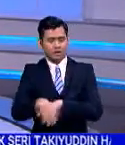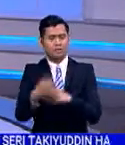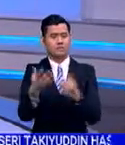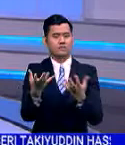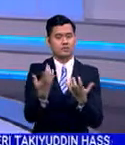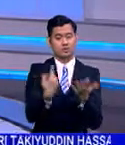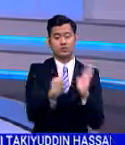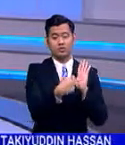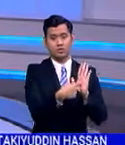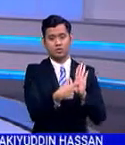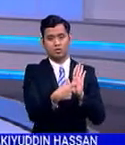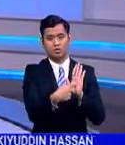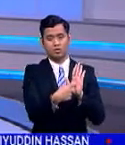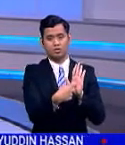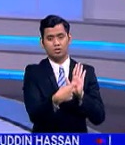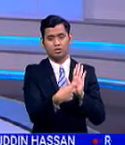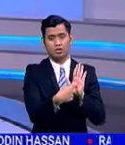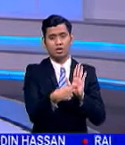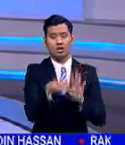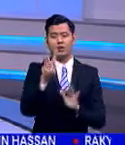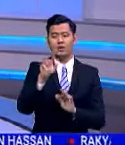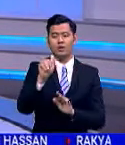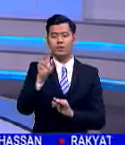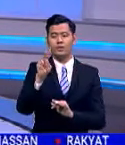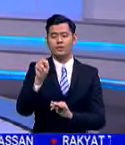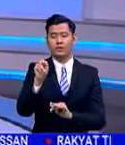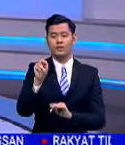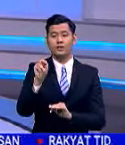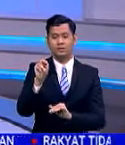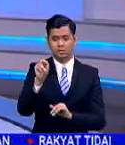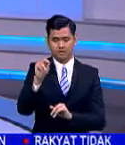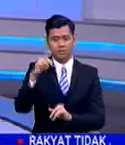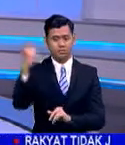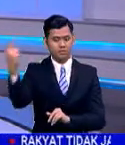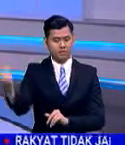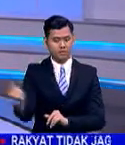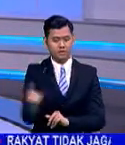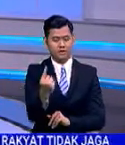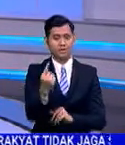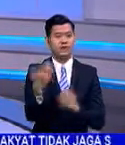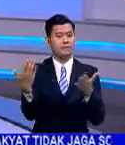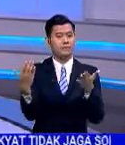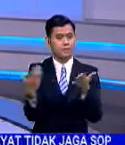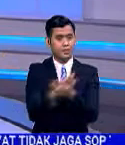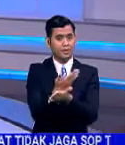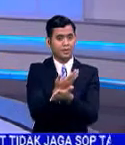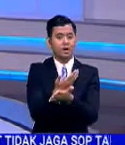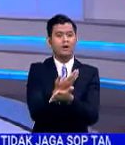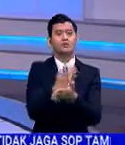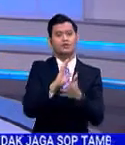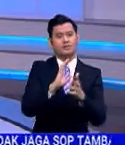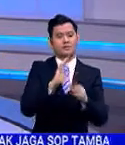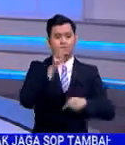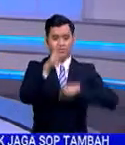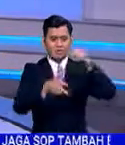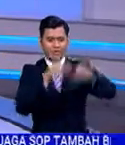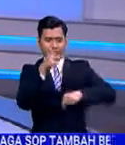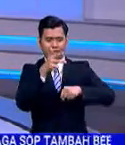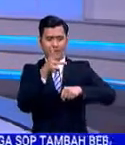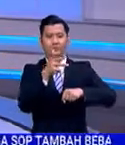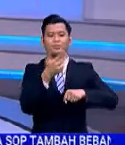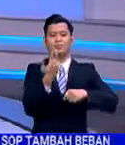dipaparkan, sutradara muda Wan Effendi Abdullah tampil dengan buah tangan terbaharu, telemovie penyiasat